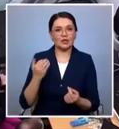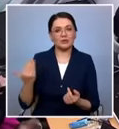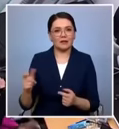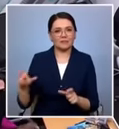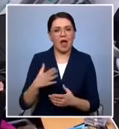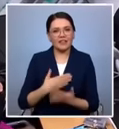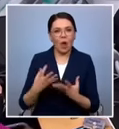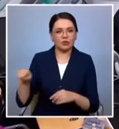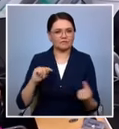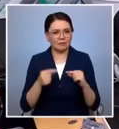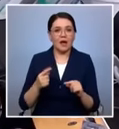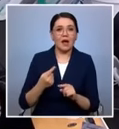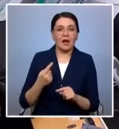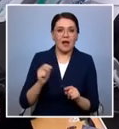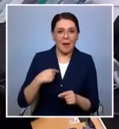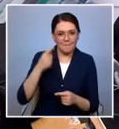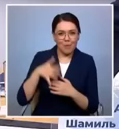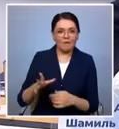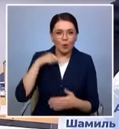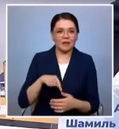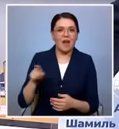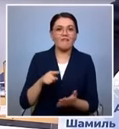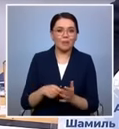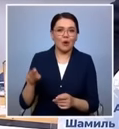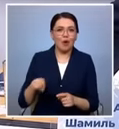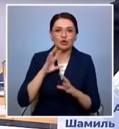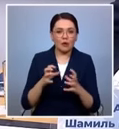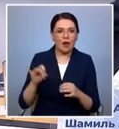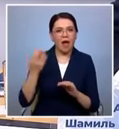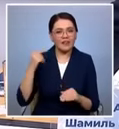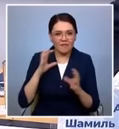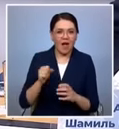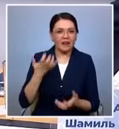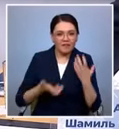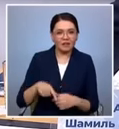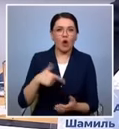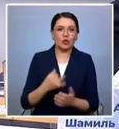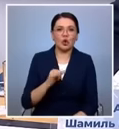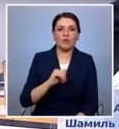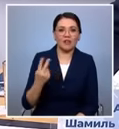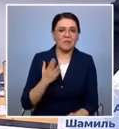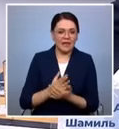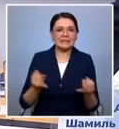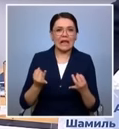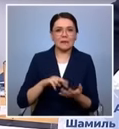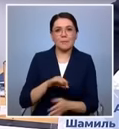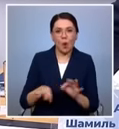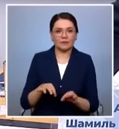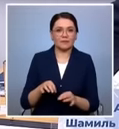действительно необычный способ скрыть полное фиаско администрации Уфы, ну и самого, собственно, Хабирова в вопросе подготовки к этому